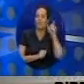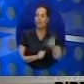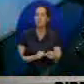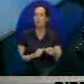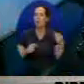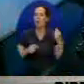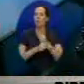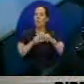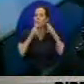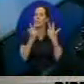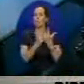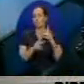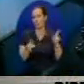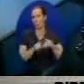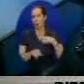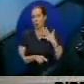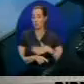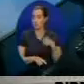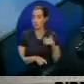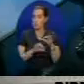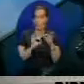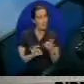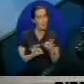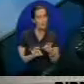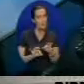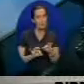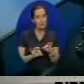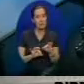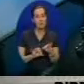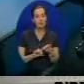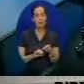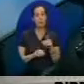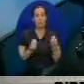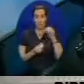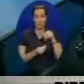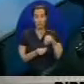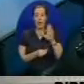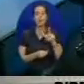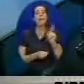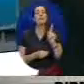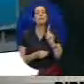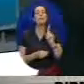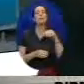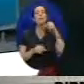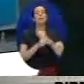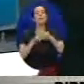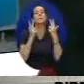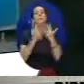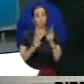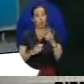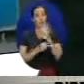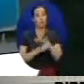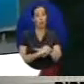כזה שאנחנו רוצים אותו בארגון שלנו? באמת, זה ממש בדיוק, ומעבר לזה גם את מי לשים בצוות, יש לזה השלכות לא